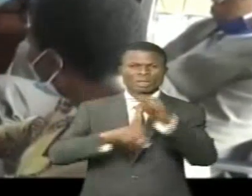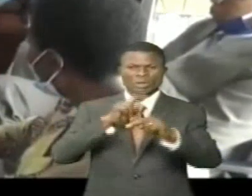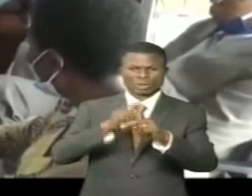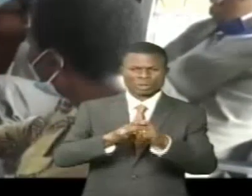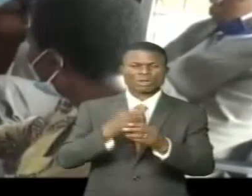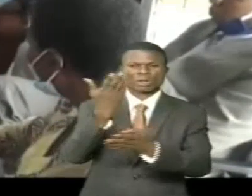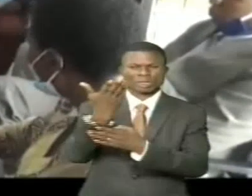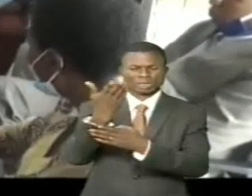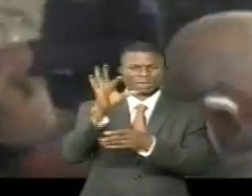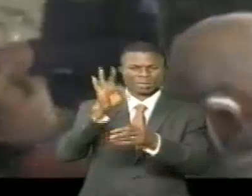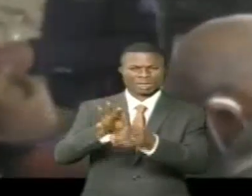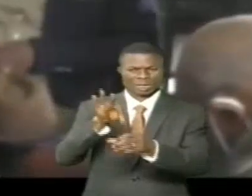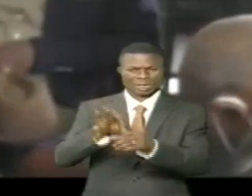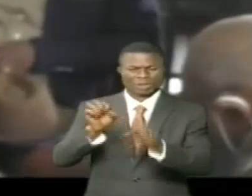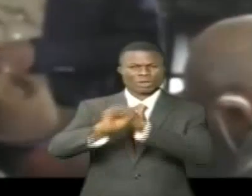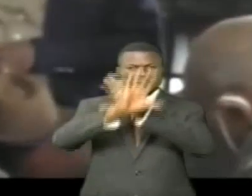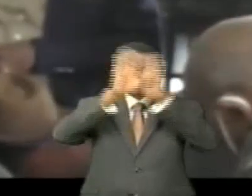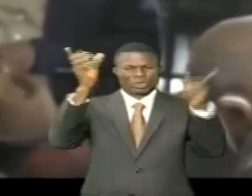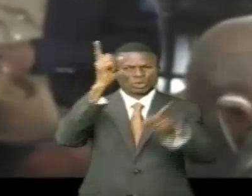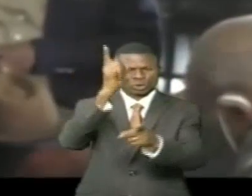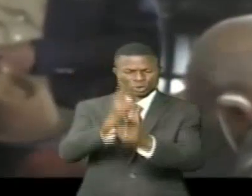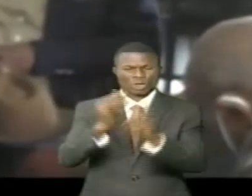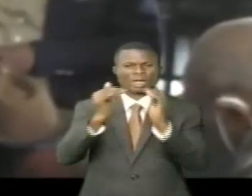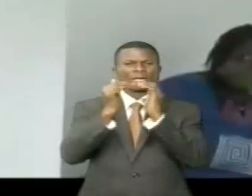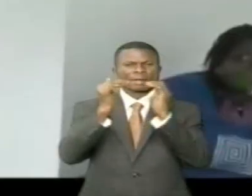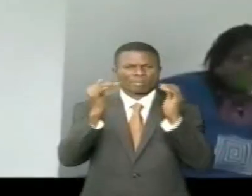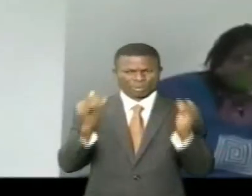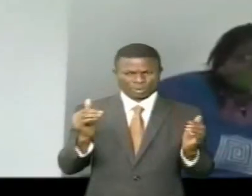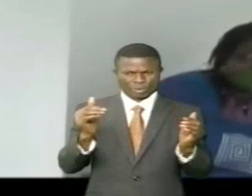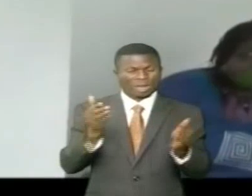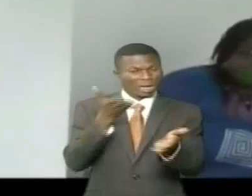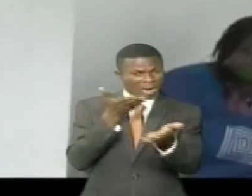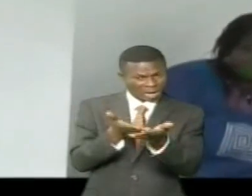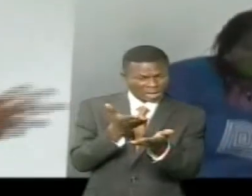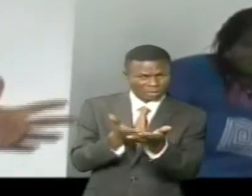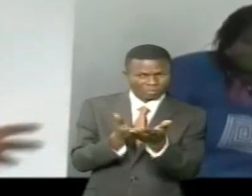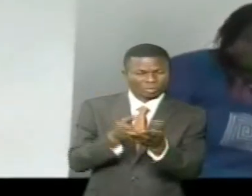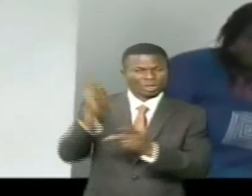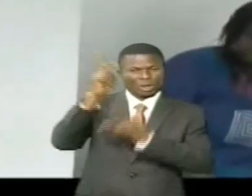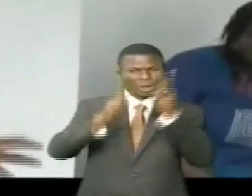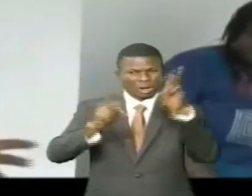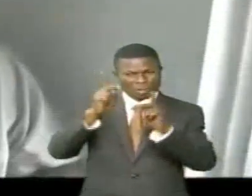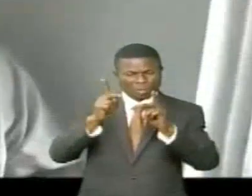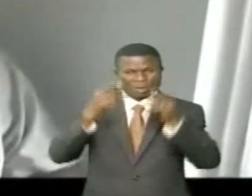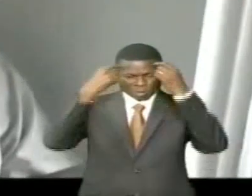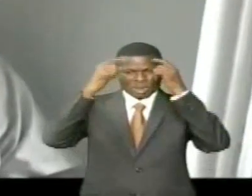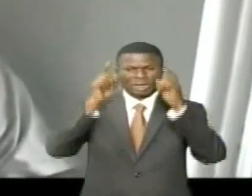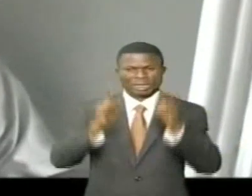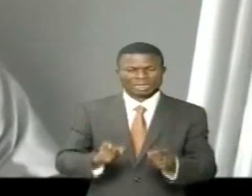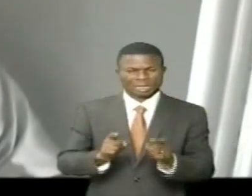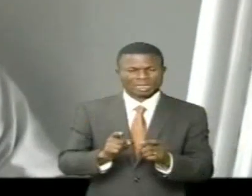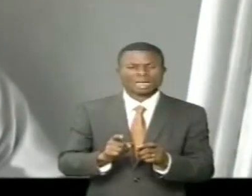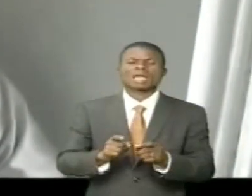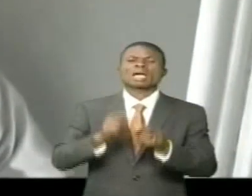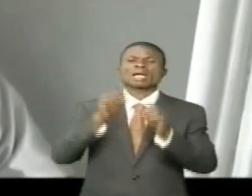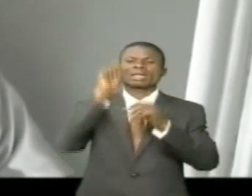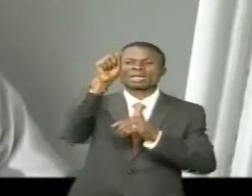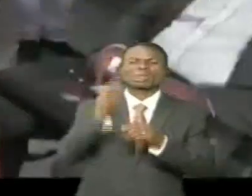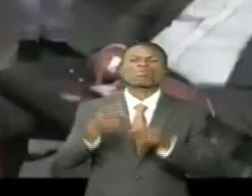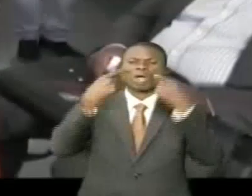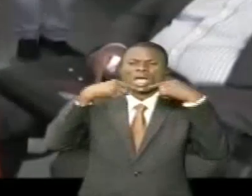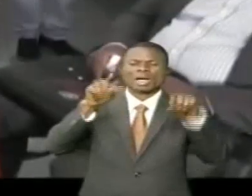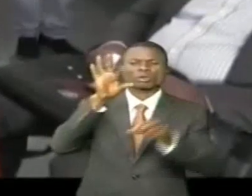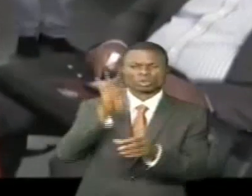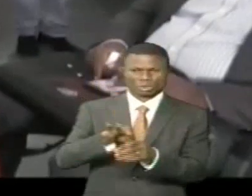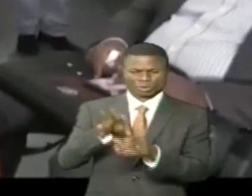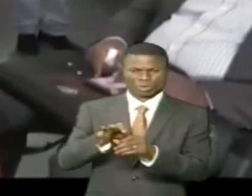élection transparente, juste et paisible, dans laquelle le peuple est en accord avec les résultats des urnes. C'est ce qui justifie